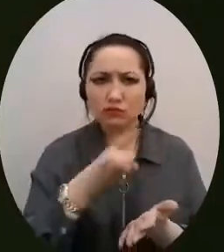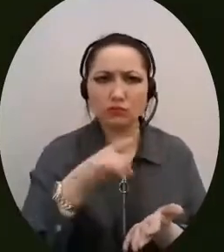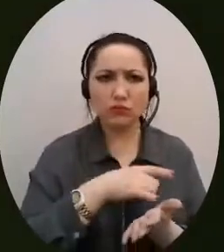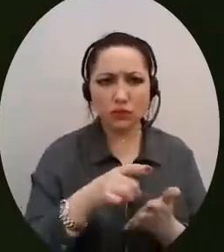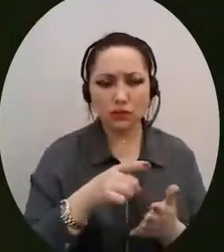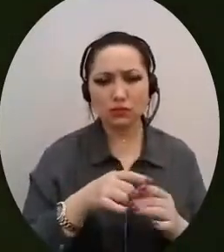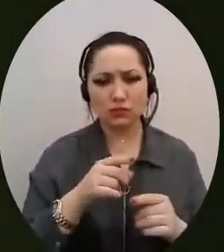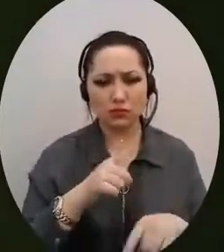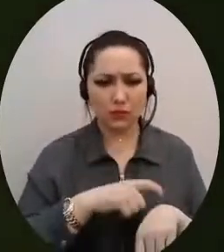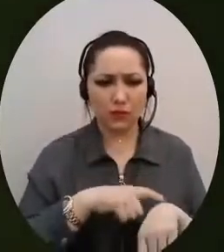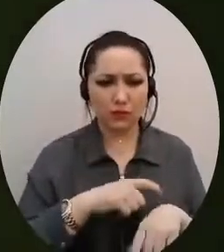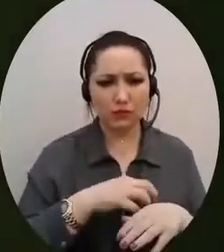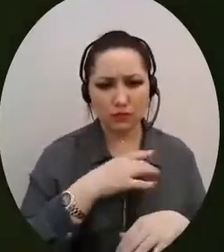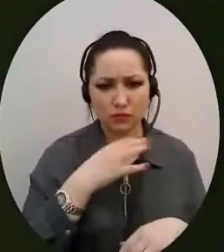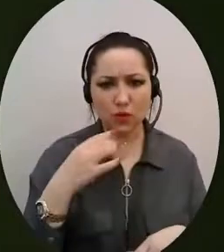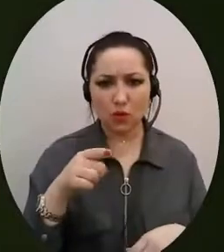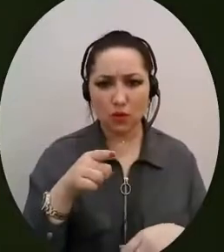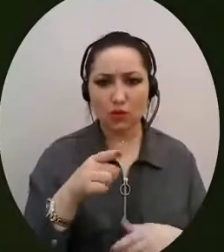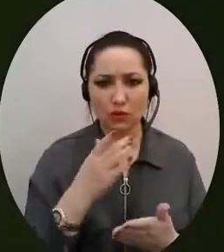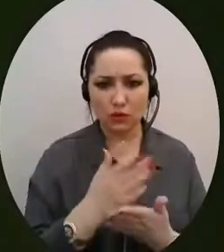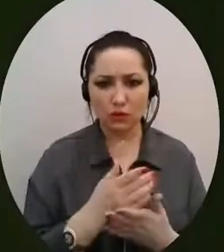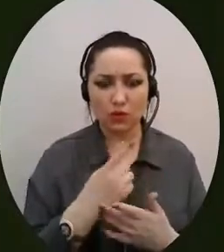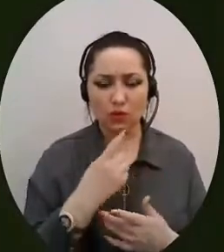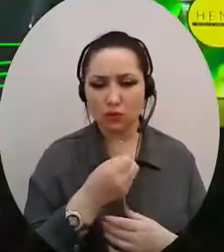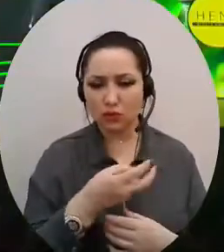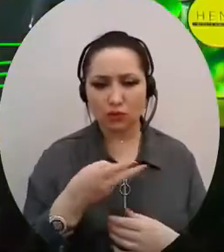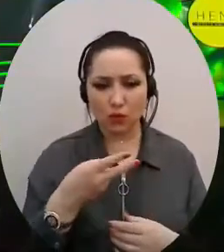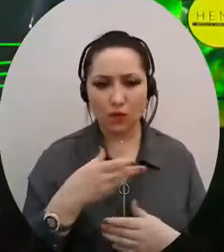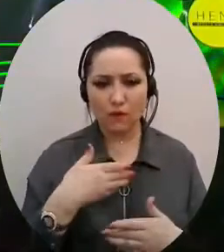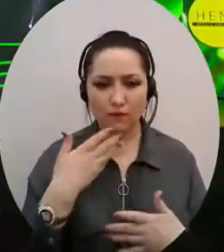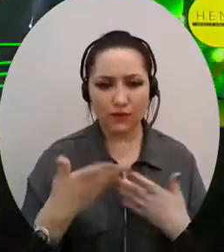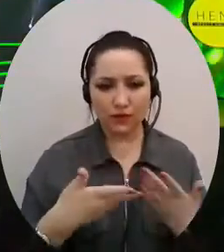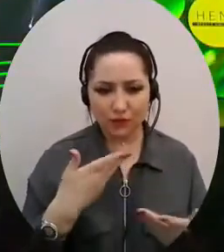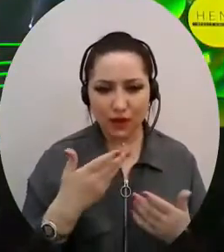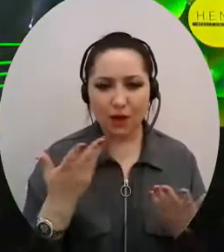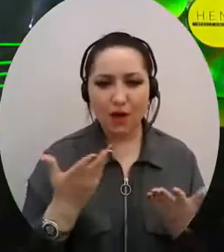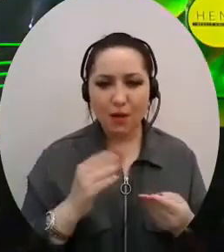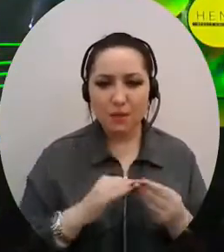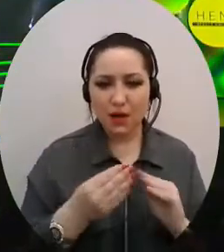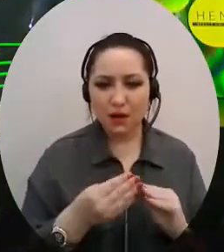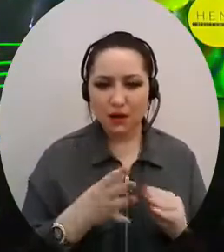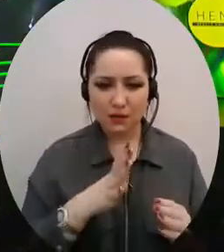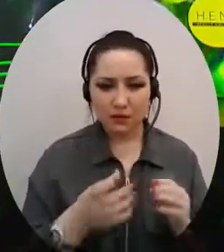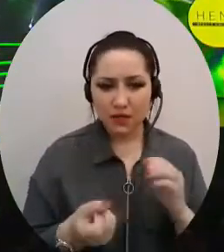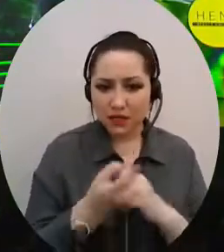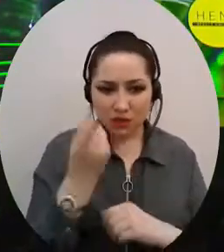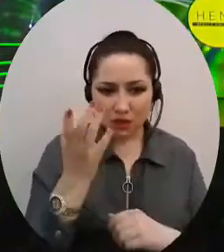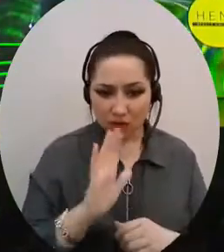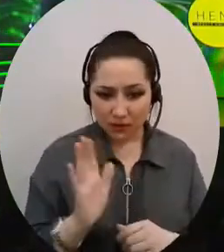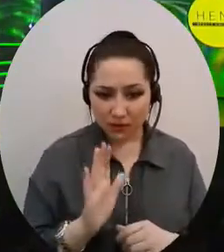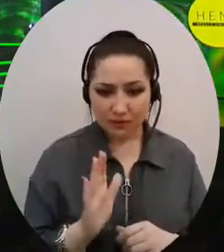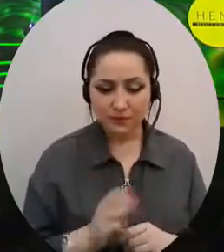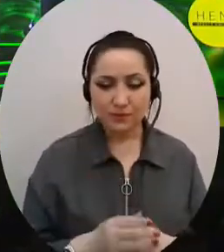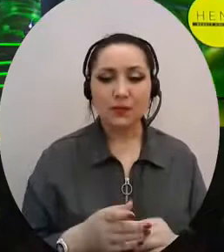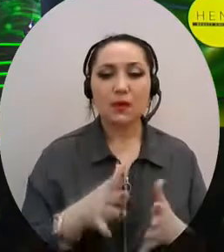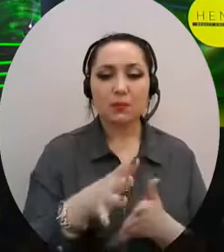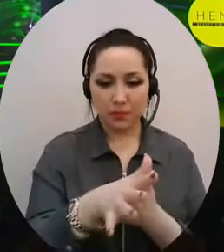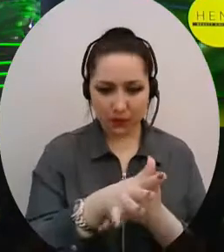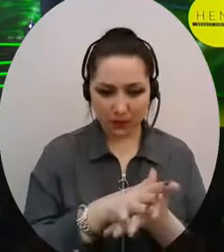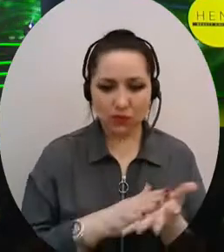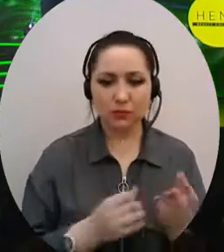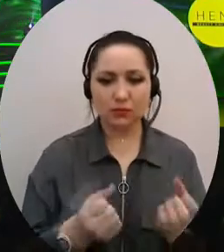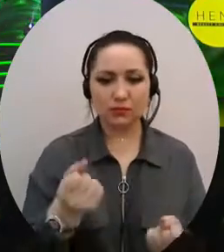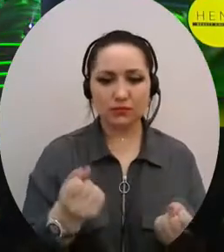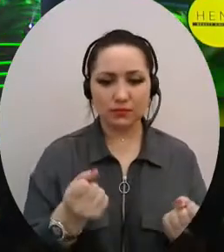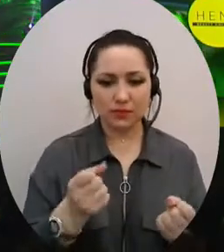полета. И знаете, у него есть очень крутое выражение. Какая бы проблема ни произошла, продолжай